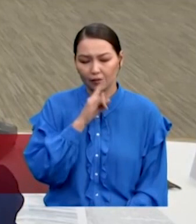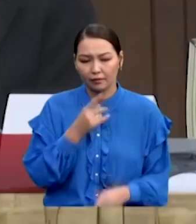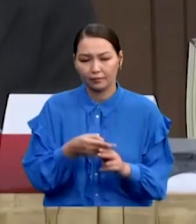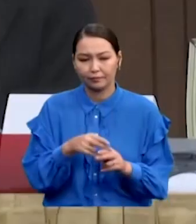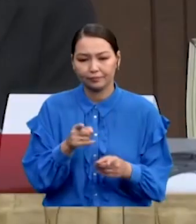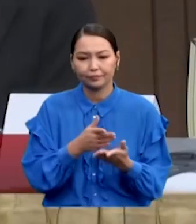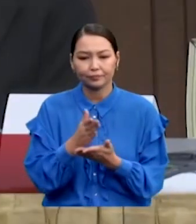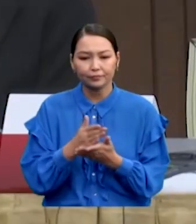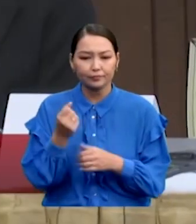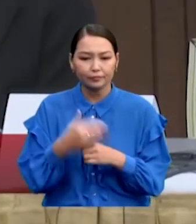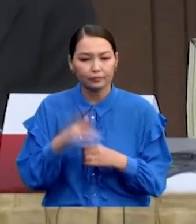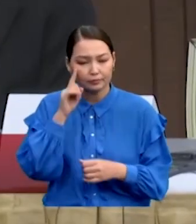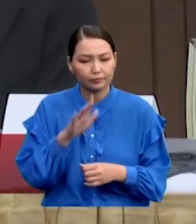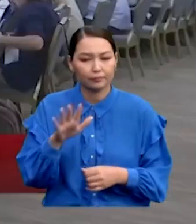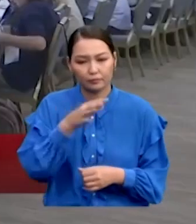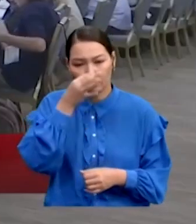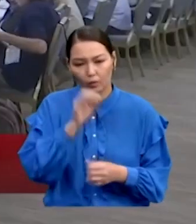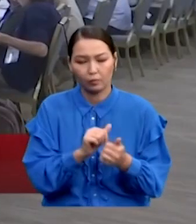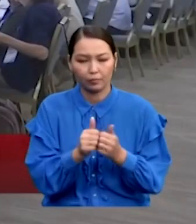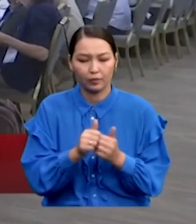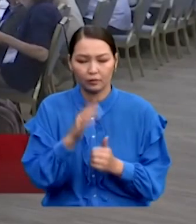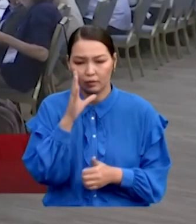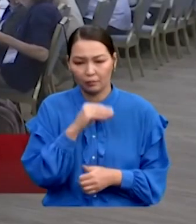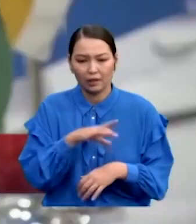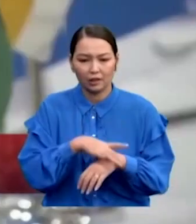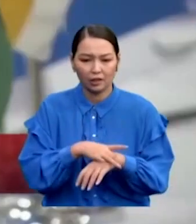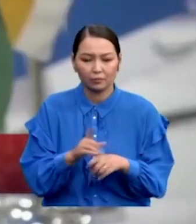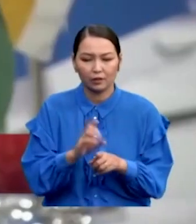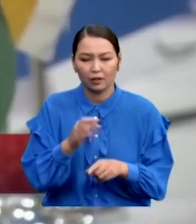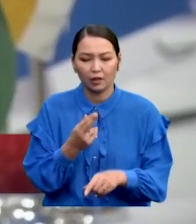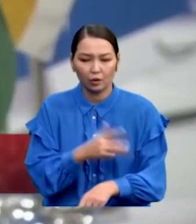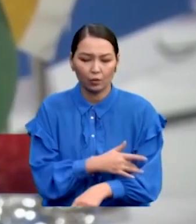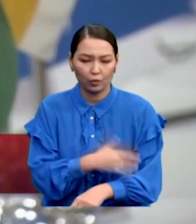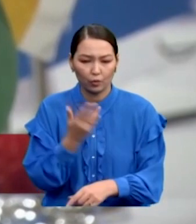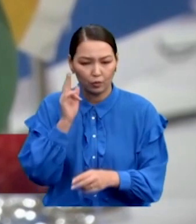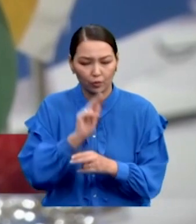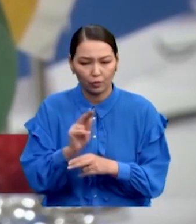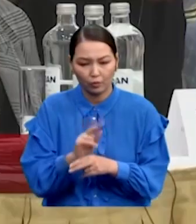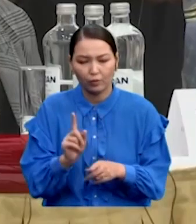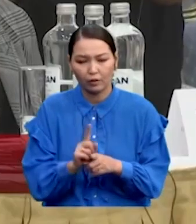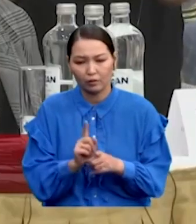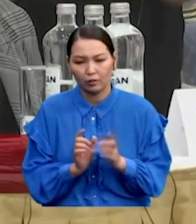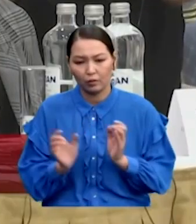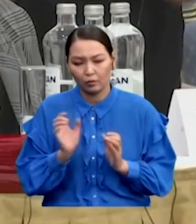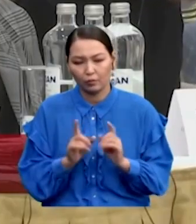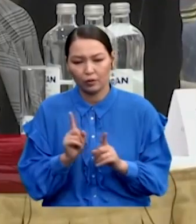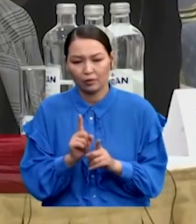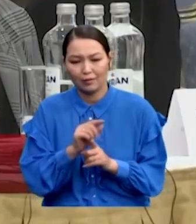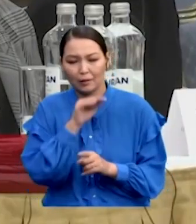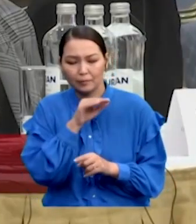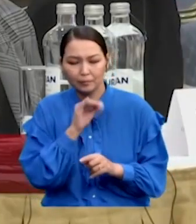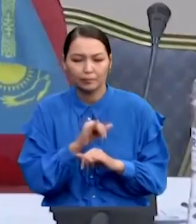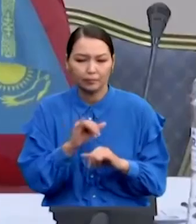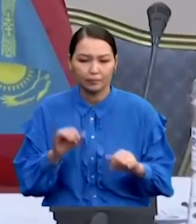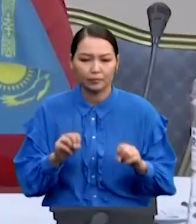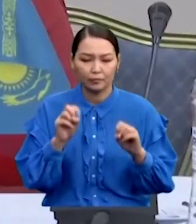Орталық Азия елдерінің тәжірибесіне сүйене алады. Мәселен, Тәжікстанда әлеуметтік қызметкерді оқытатын 2 институт, 3 кафедра біліктілігін арттыруға